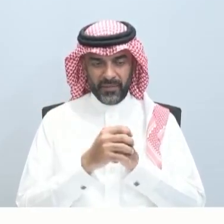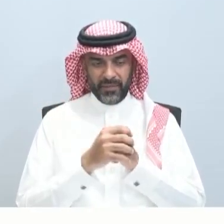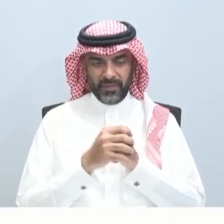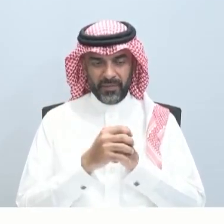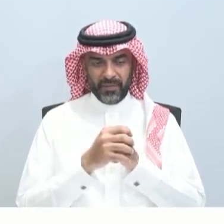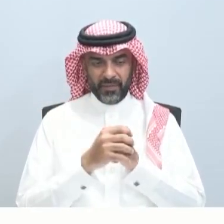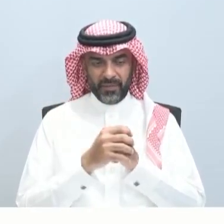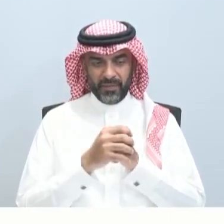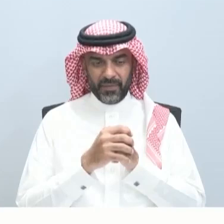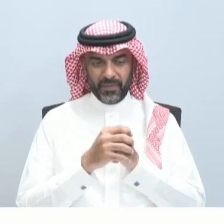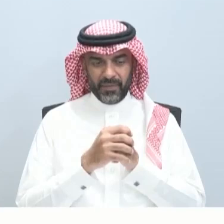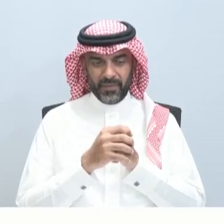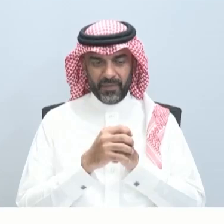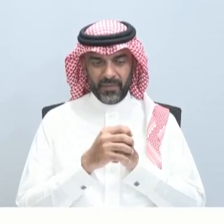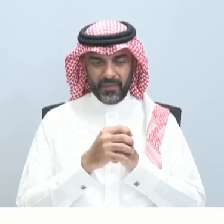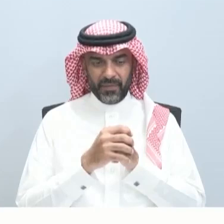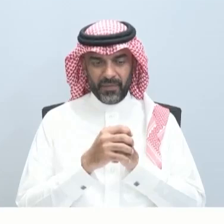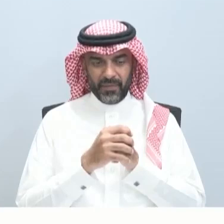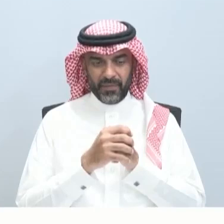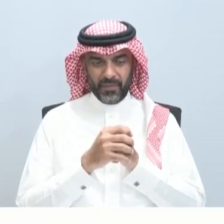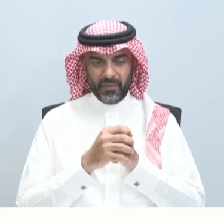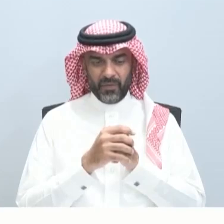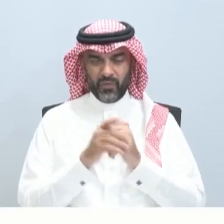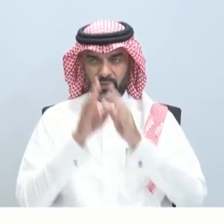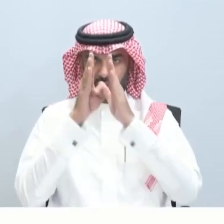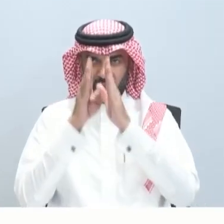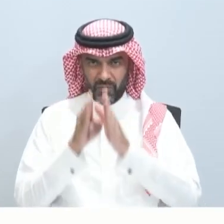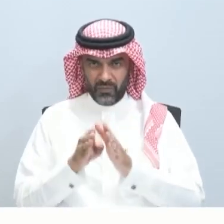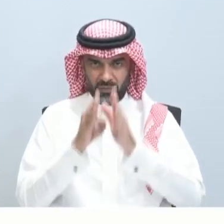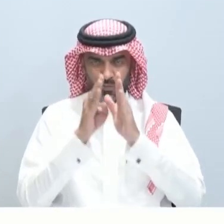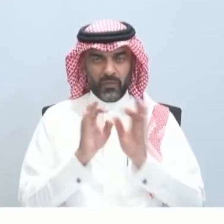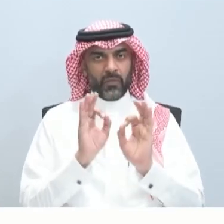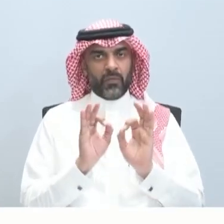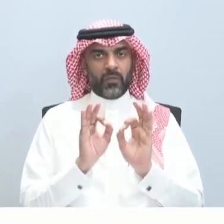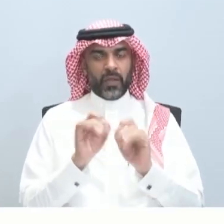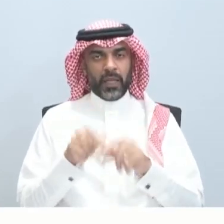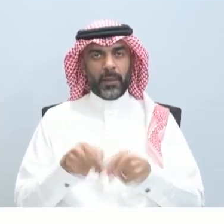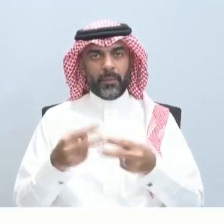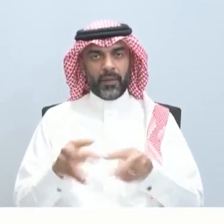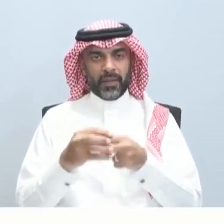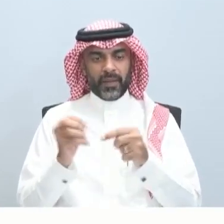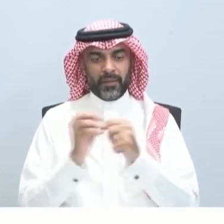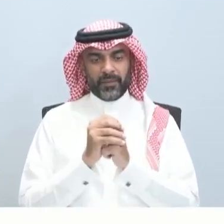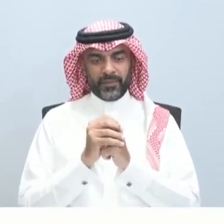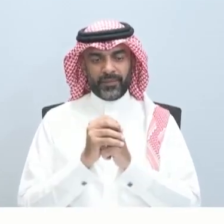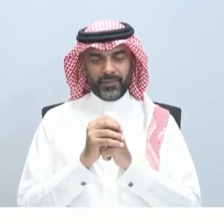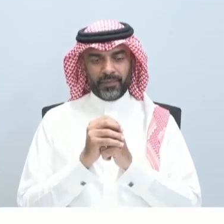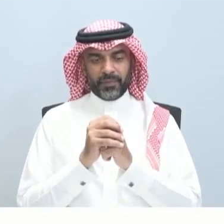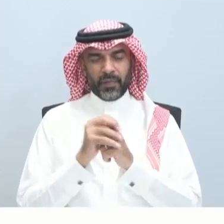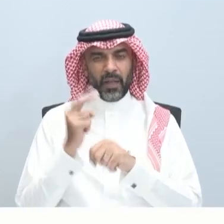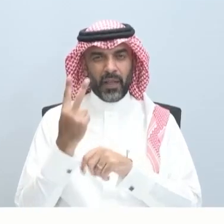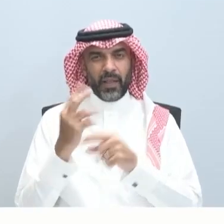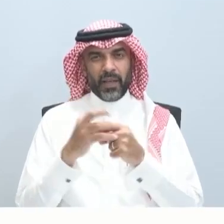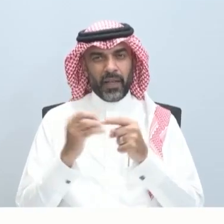من مئه ولاحظ انه وضعنا كل منزله تحت المنزله التي تقابلها نبدا بالطرح يا ابطال بمنزله اجزاء المئه